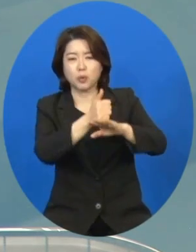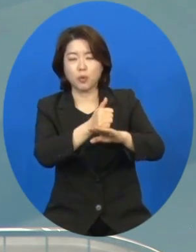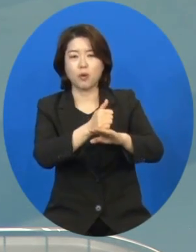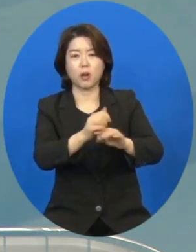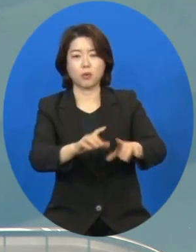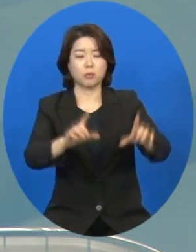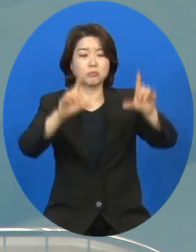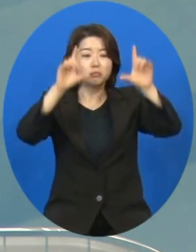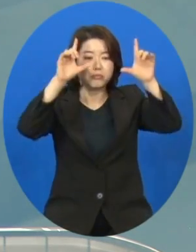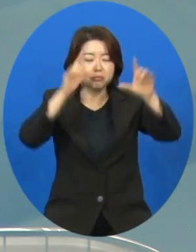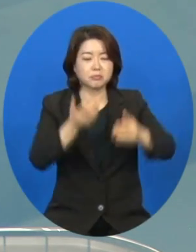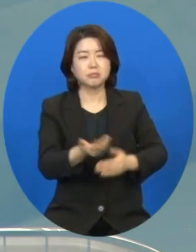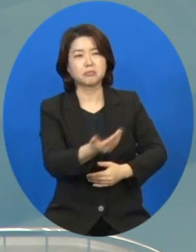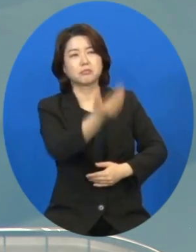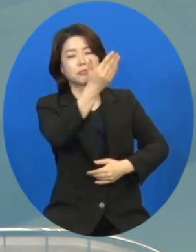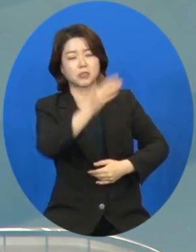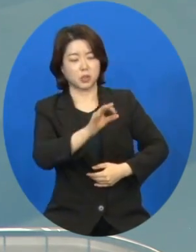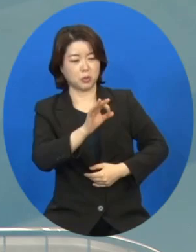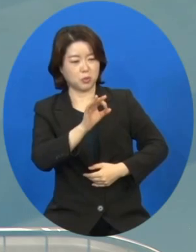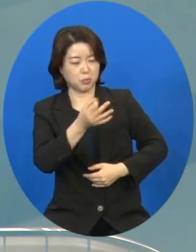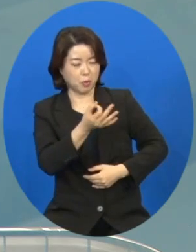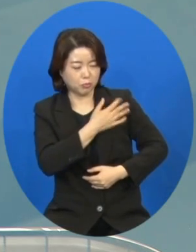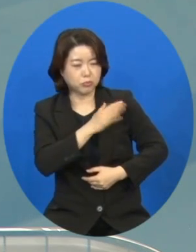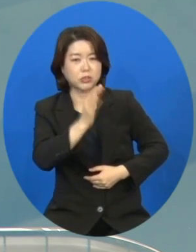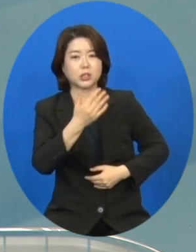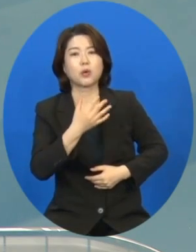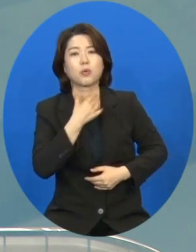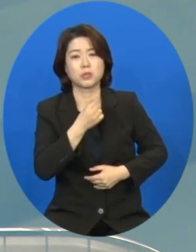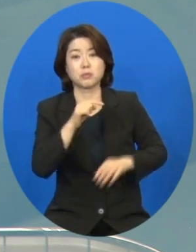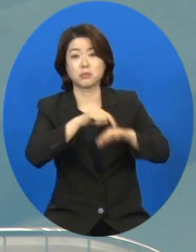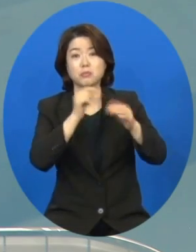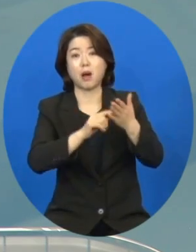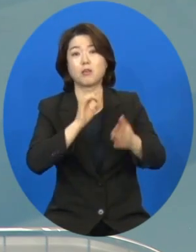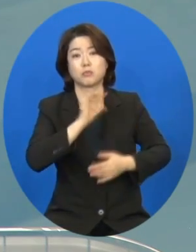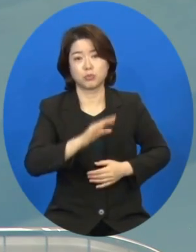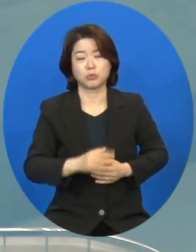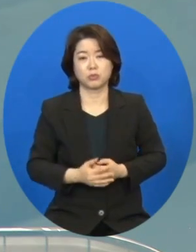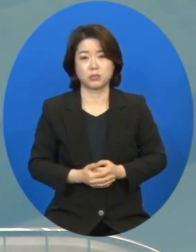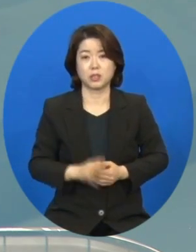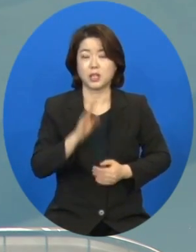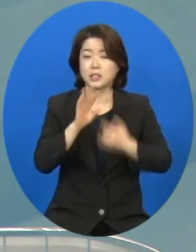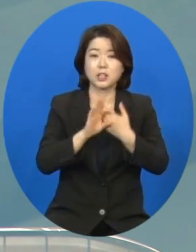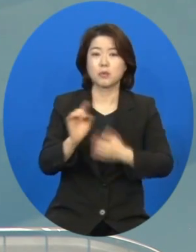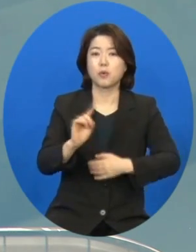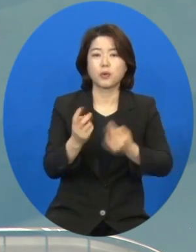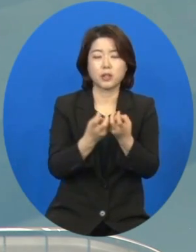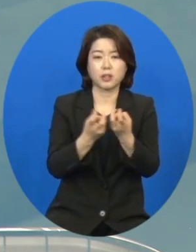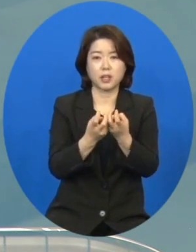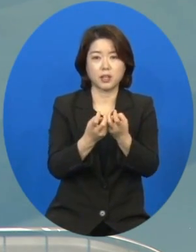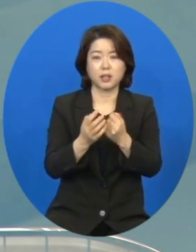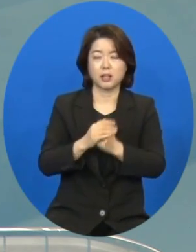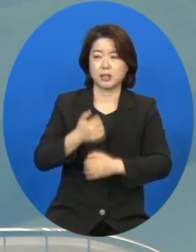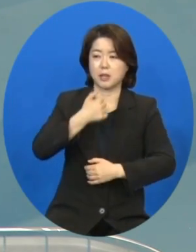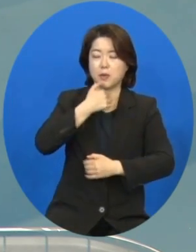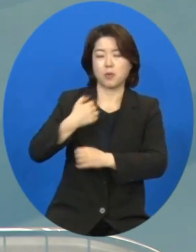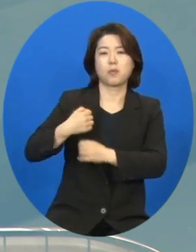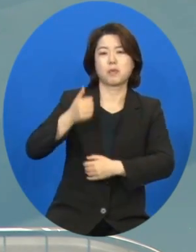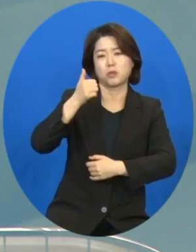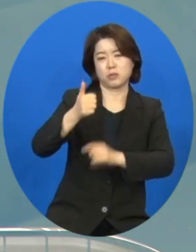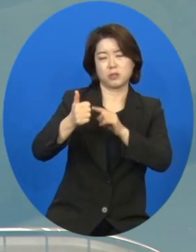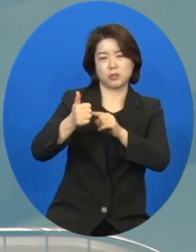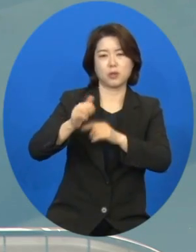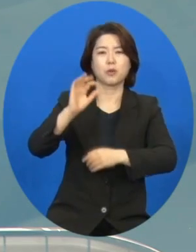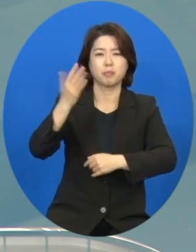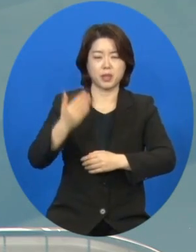그렇게 살고 싶은 것뿐입니다. 그러면 어떻게 되지요? 빌라도처럼 되는 거예요. 결국